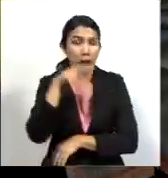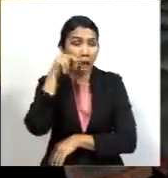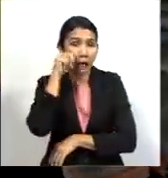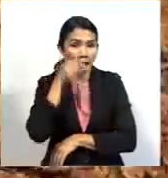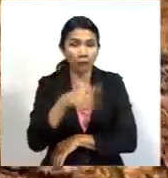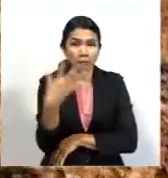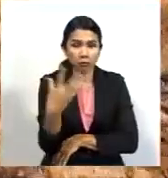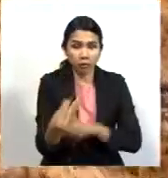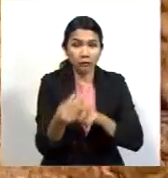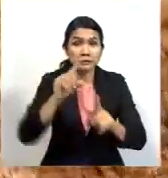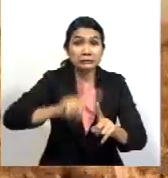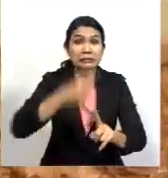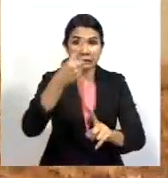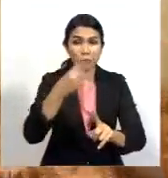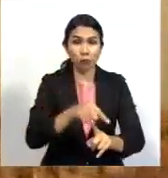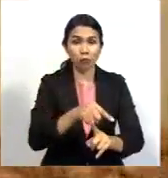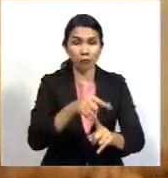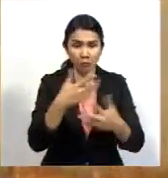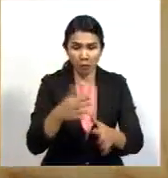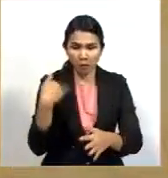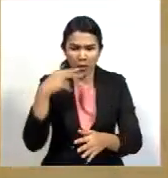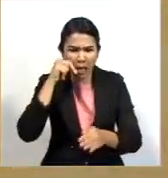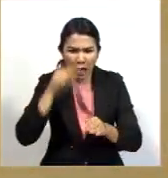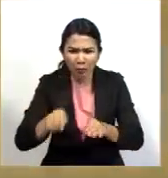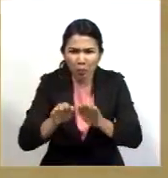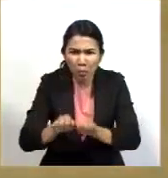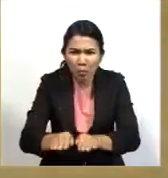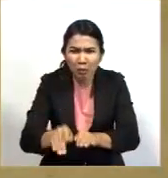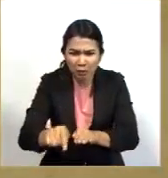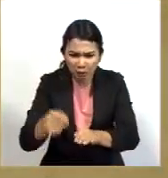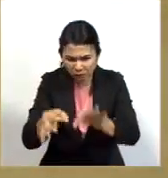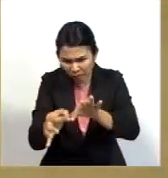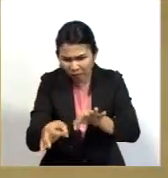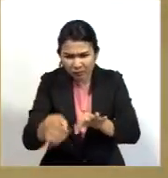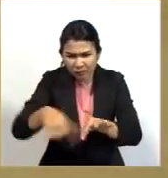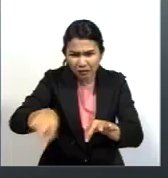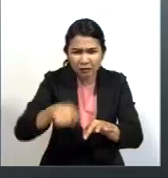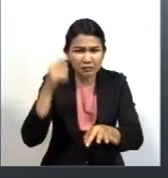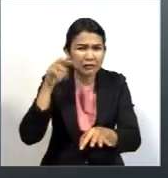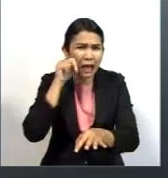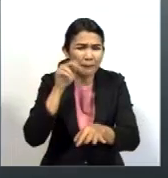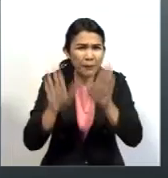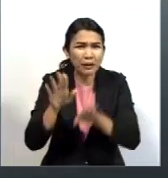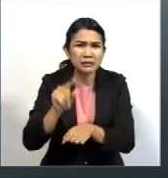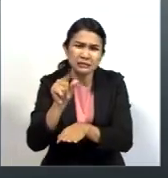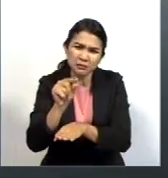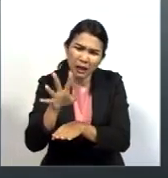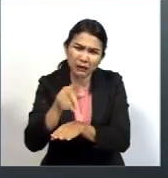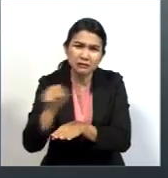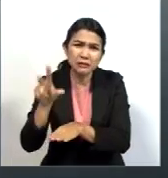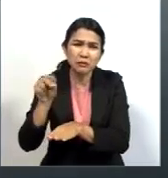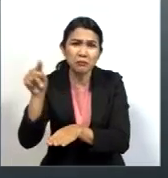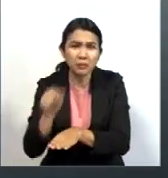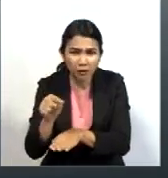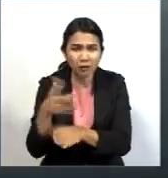ำในตำบลหนองใหญ่ทุกหนองก็เหลือน้ำประมาณร้อยละ25-30ทางผู้ว่าเห็นสถานการณ์แบบนี้นะคะก็มอบหมายให้สำนักงานป้